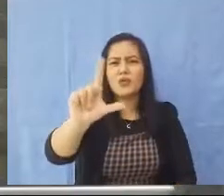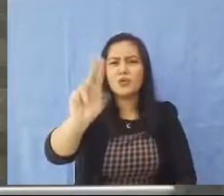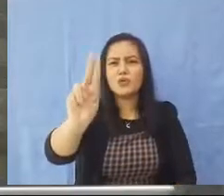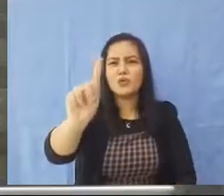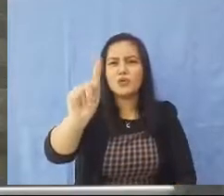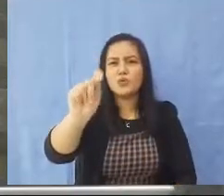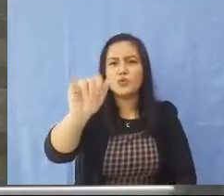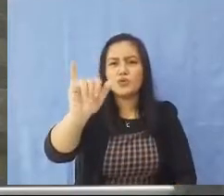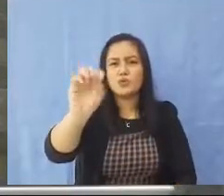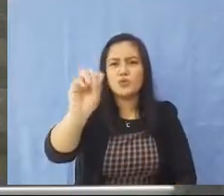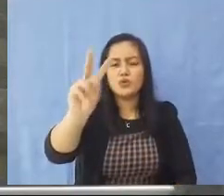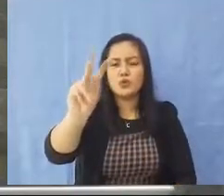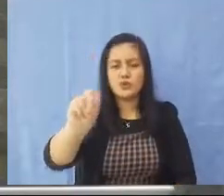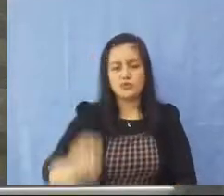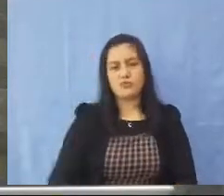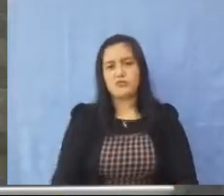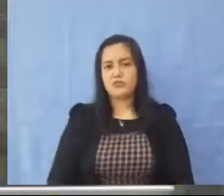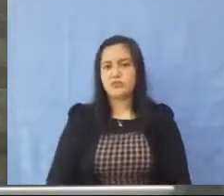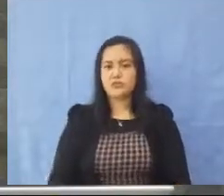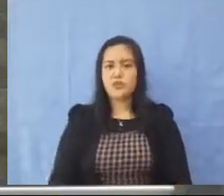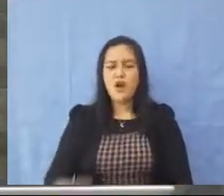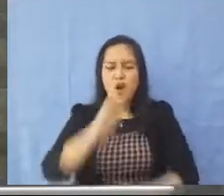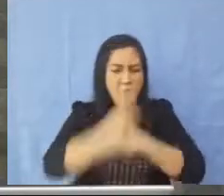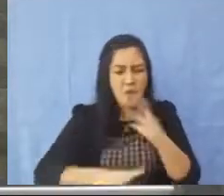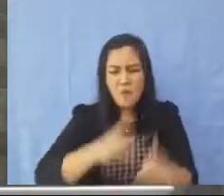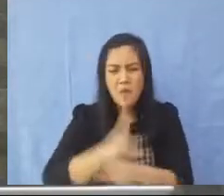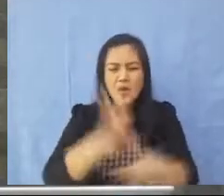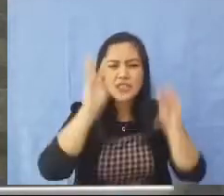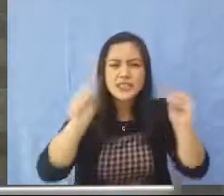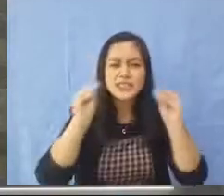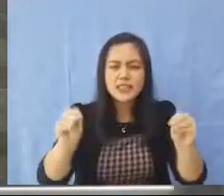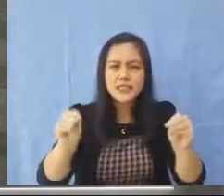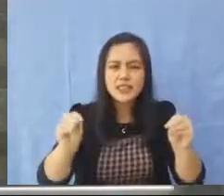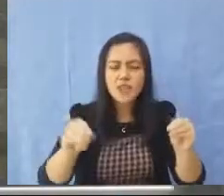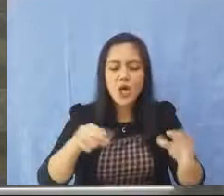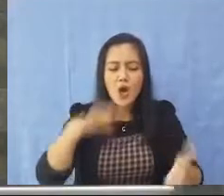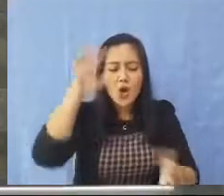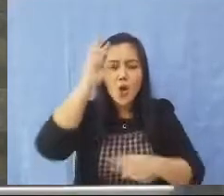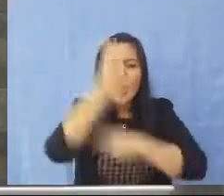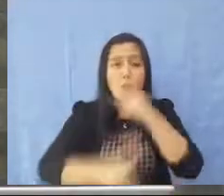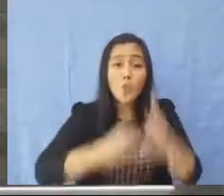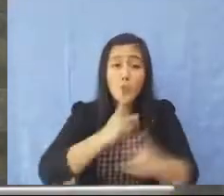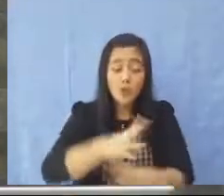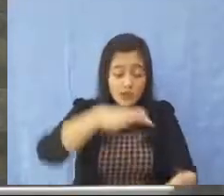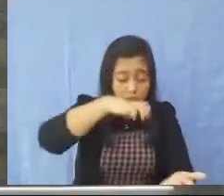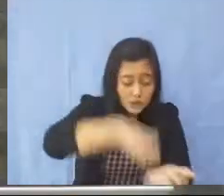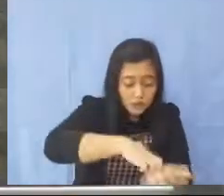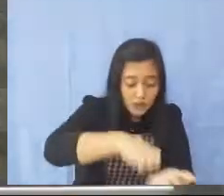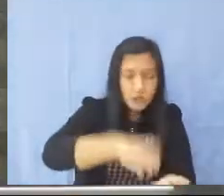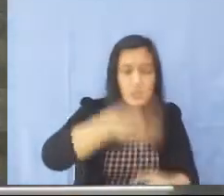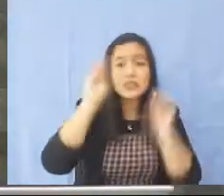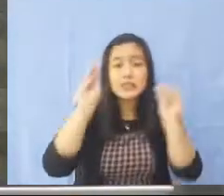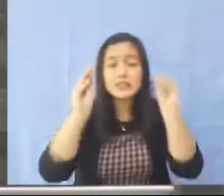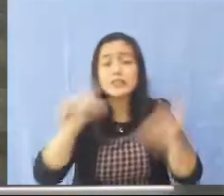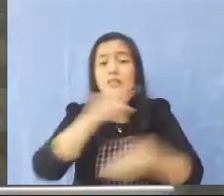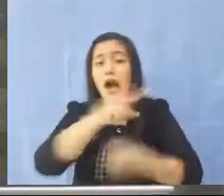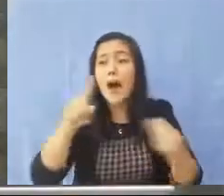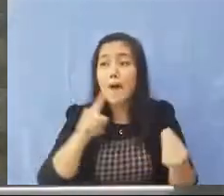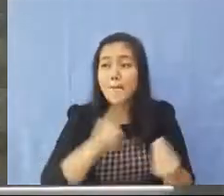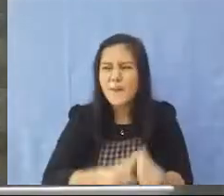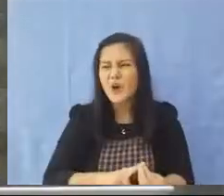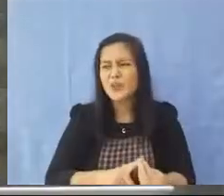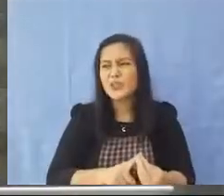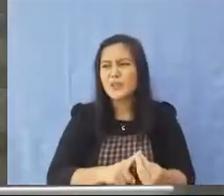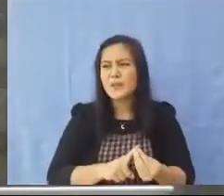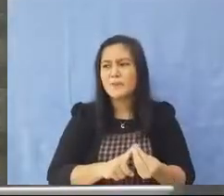ay walang kinalaman ang Diyos. Kaya bantayan nyo po yan. Bantayan nyo po yan. Intindihin nyo po yung maigi and help